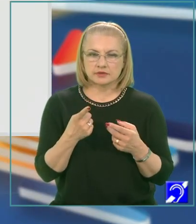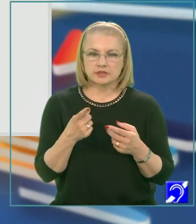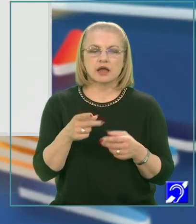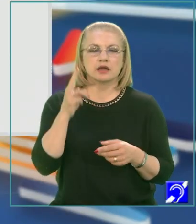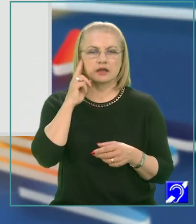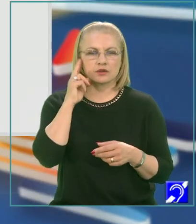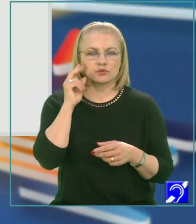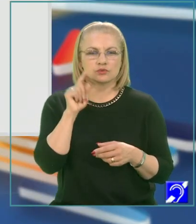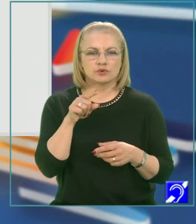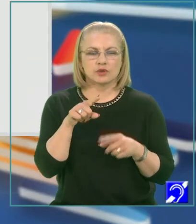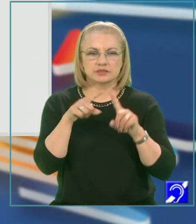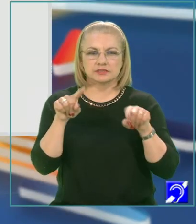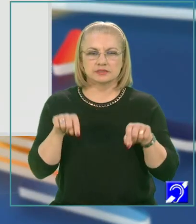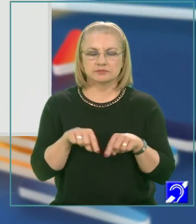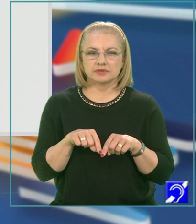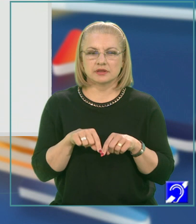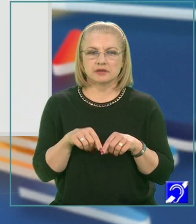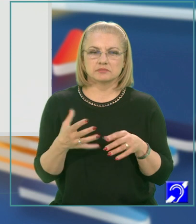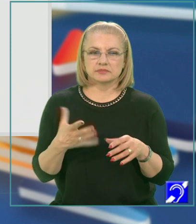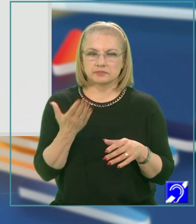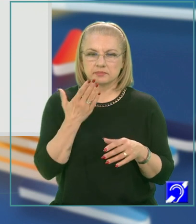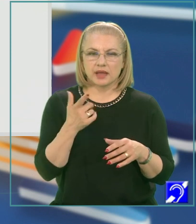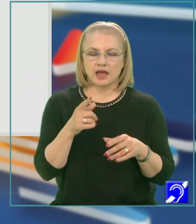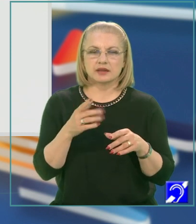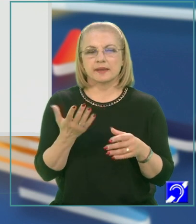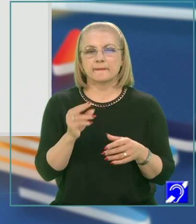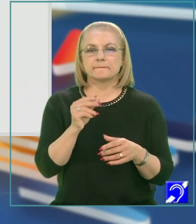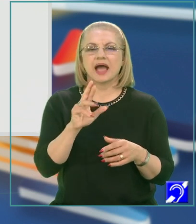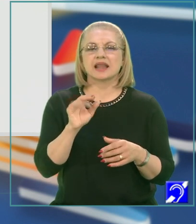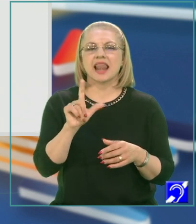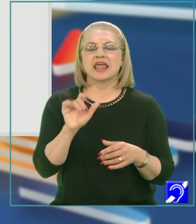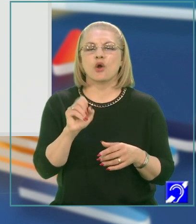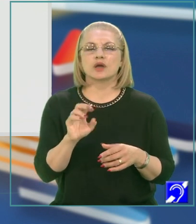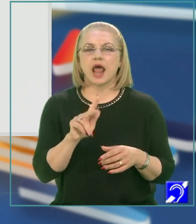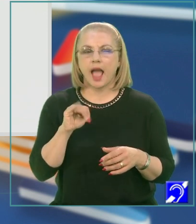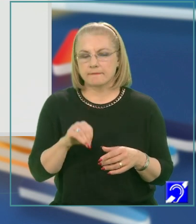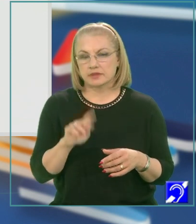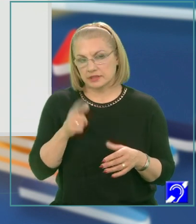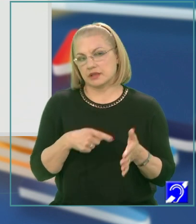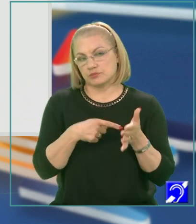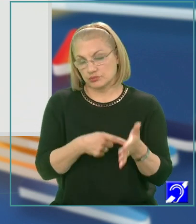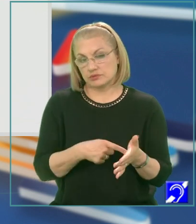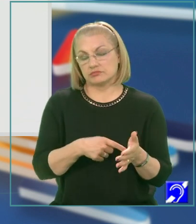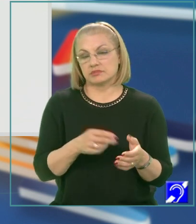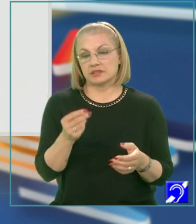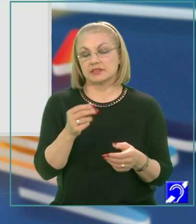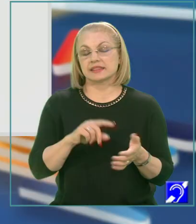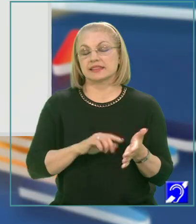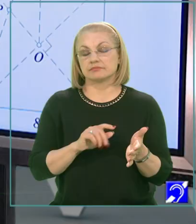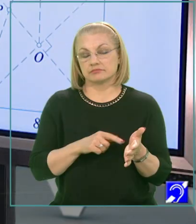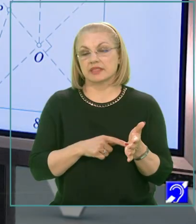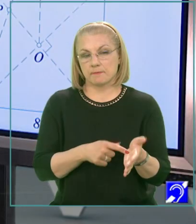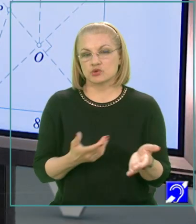cunoscută nouă din plan. Pare a fi un paralelogram, nu? Sigur că trebuie să demonstrăm asta. Nu-i suficient să vedem că este un